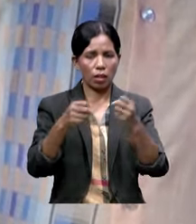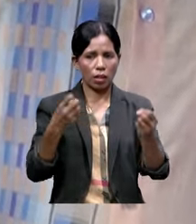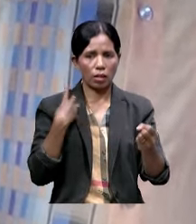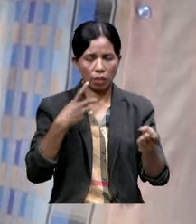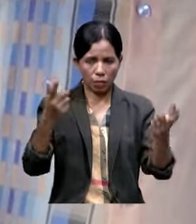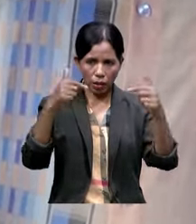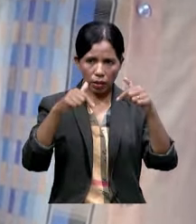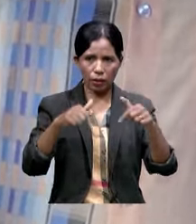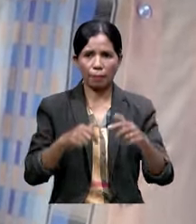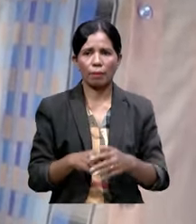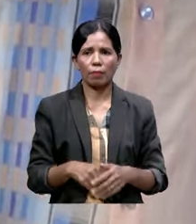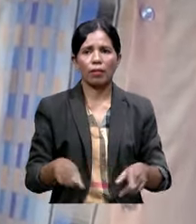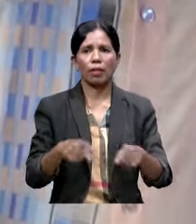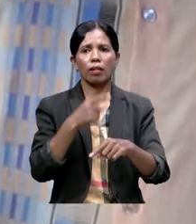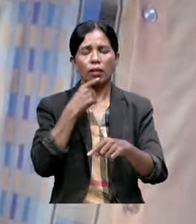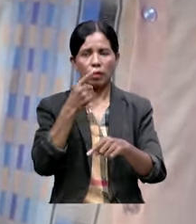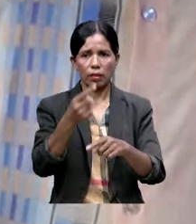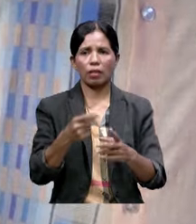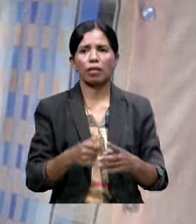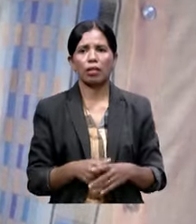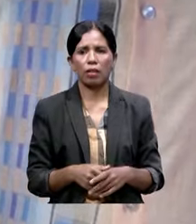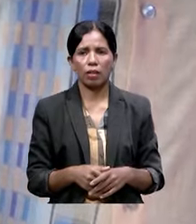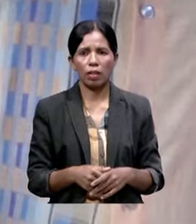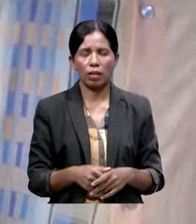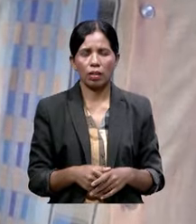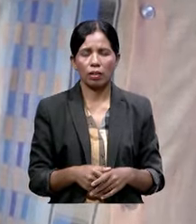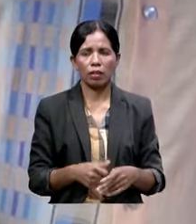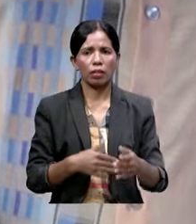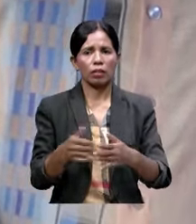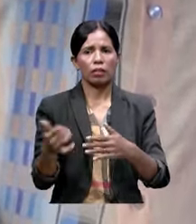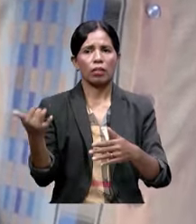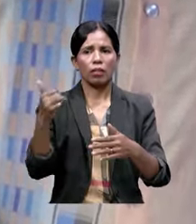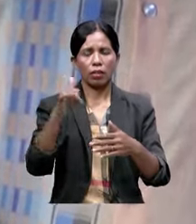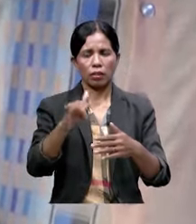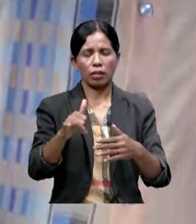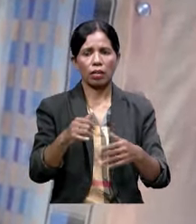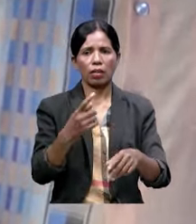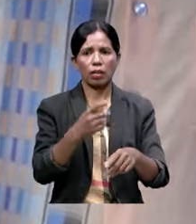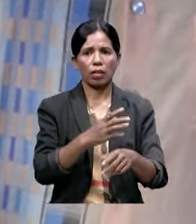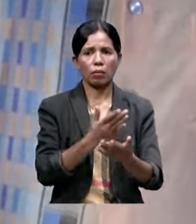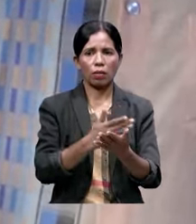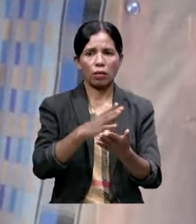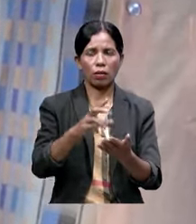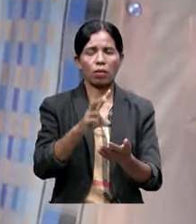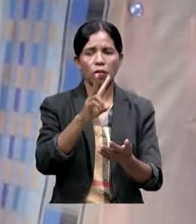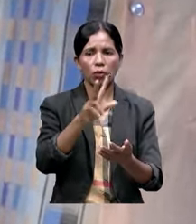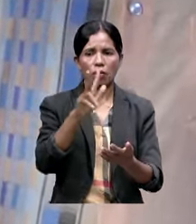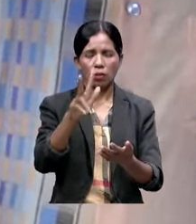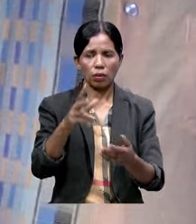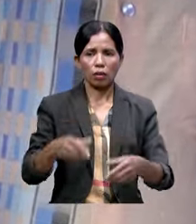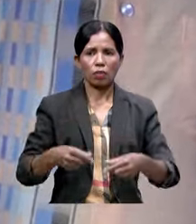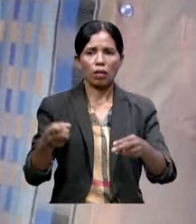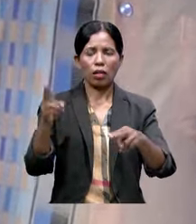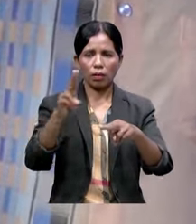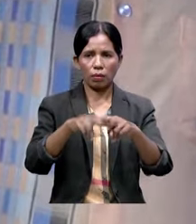hane han sapot ida makhalo tadi beish sira abito na on e makola ro tur sira fo amenta